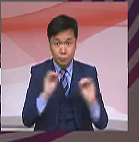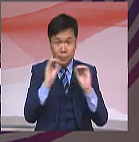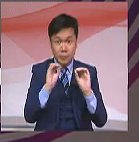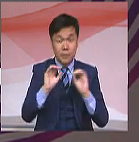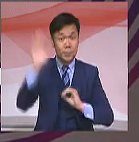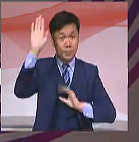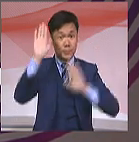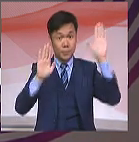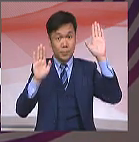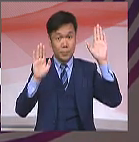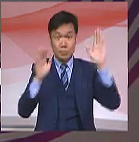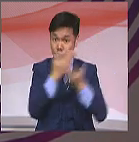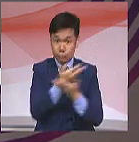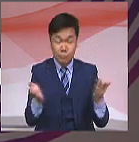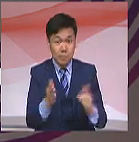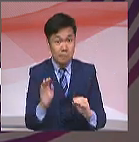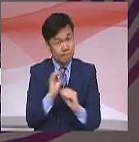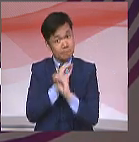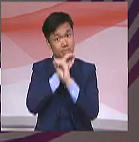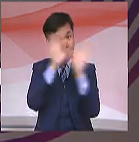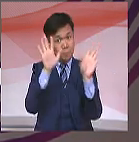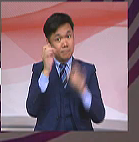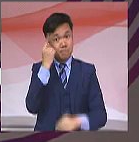Tidak ada sebarang soalan ya, clear?